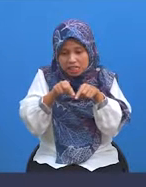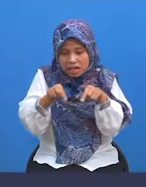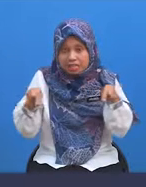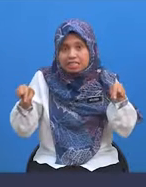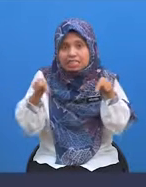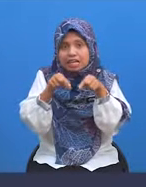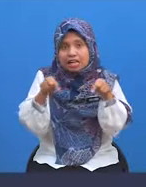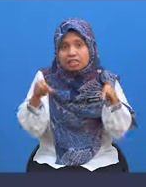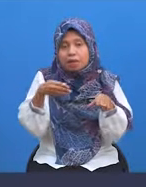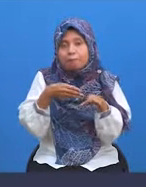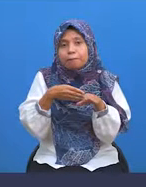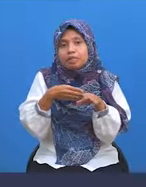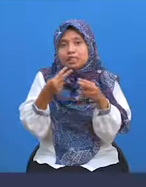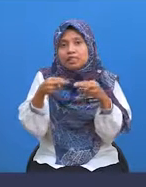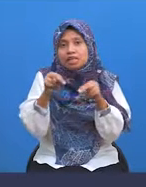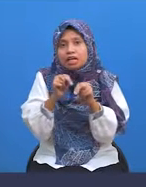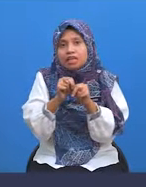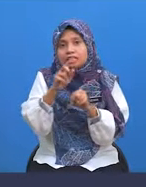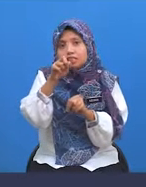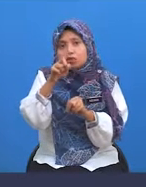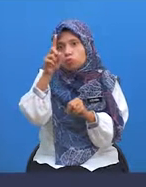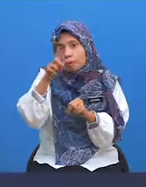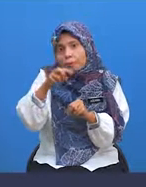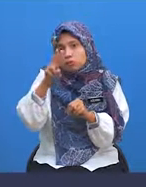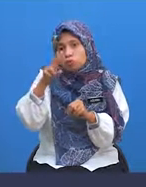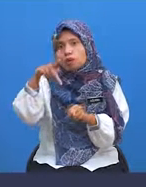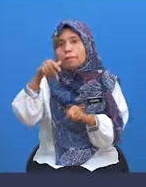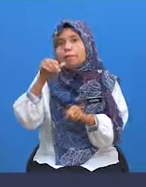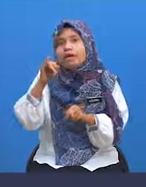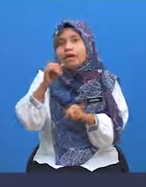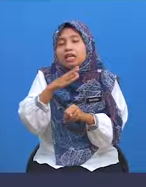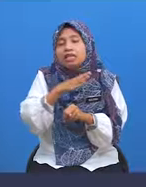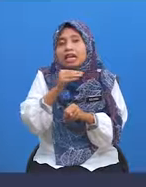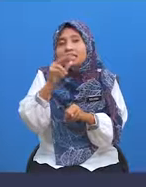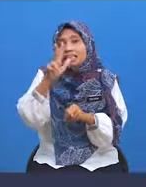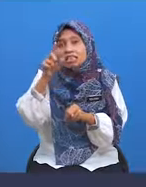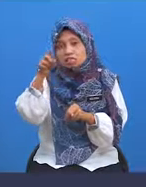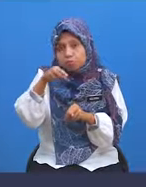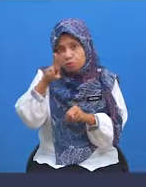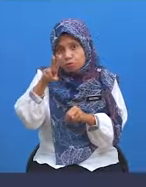pada nilai 1/2 pi dan 3/2 pi.